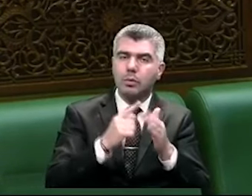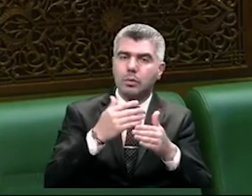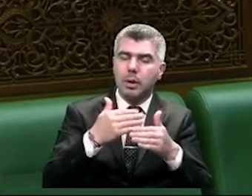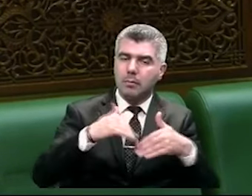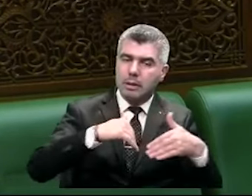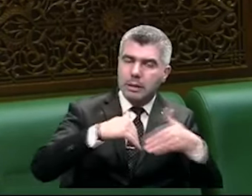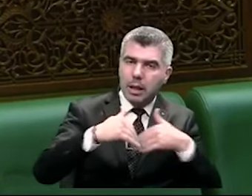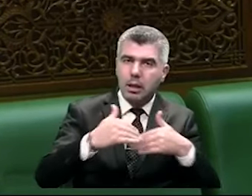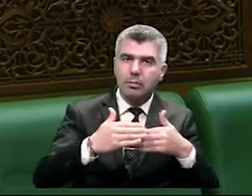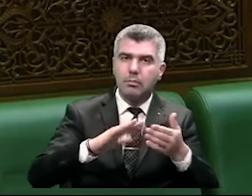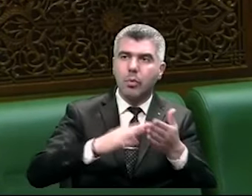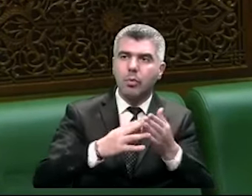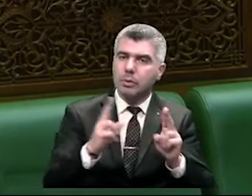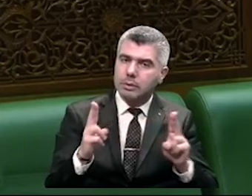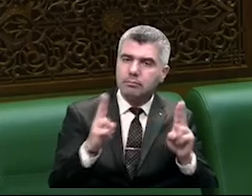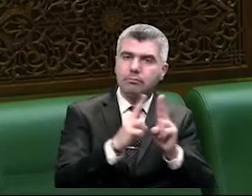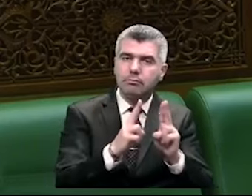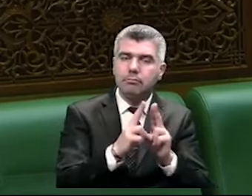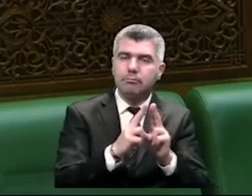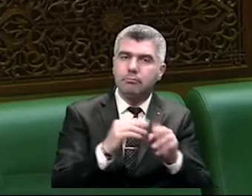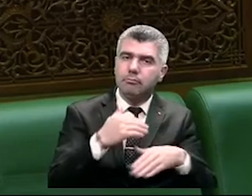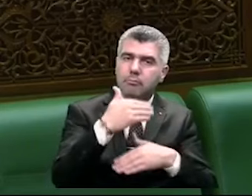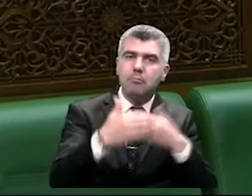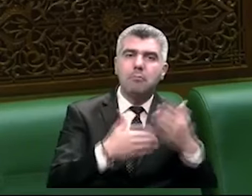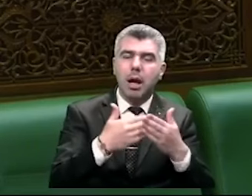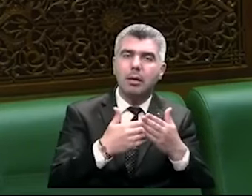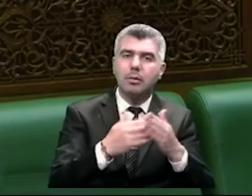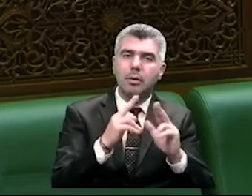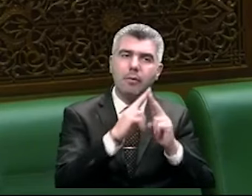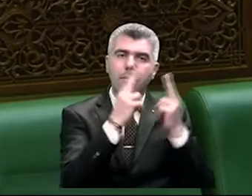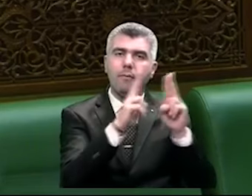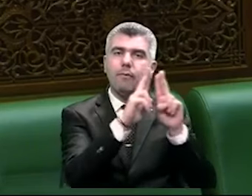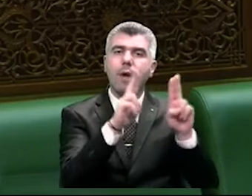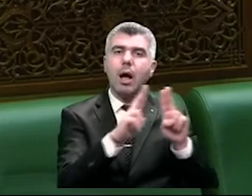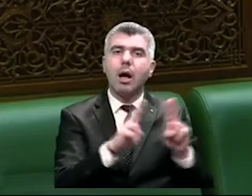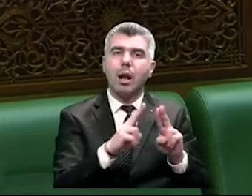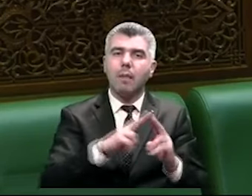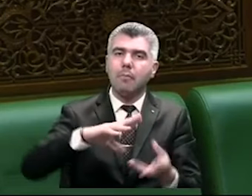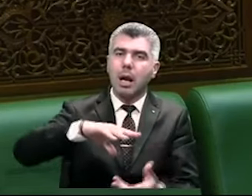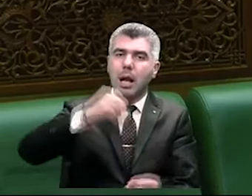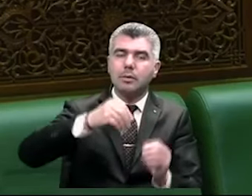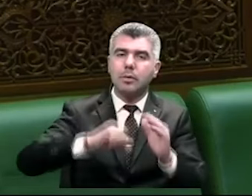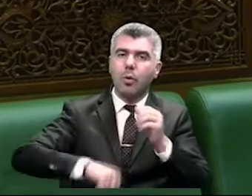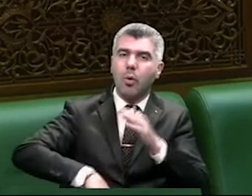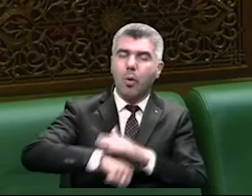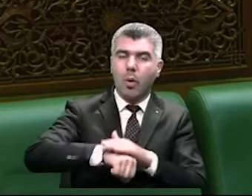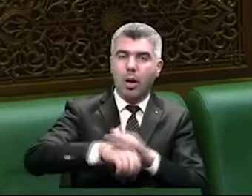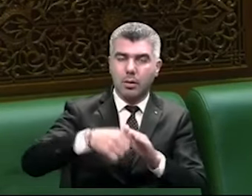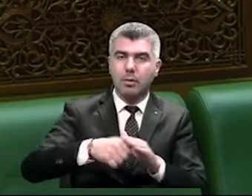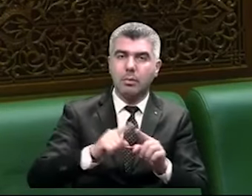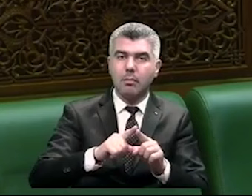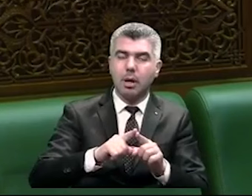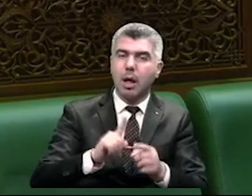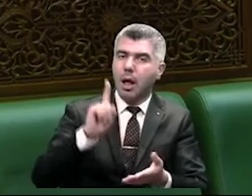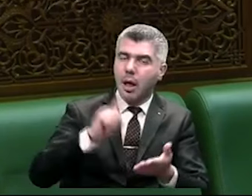الاساسيه والاستقبال لاستضافه كاس العالم نتمن حرص وزارتكم